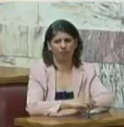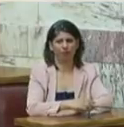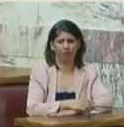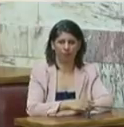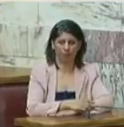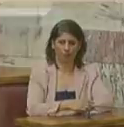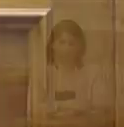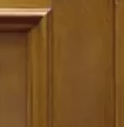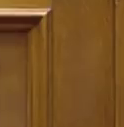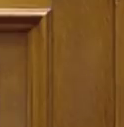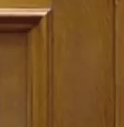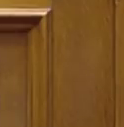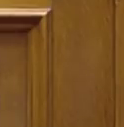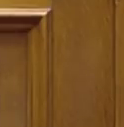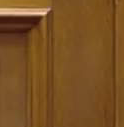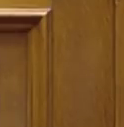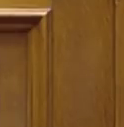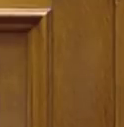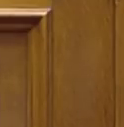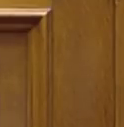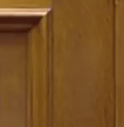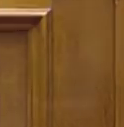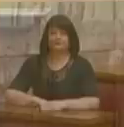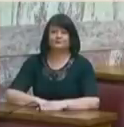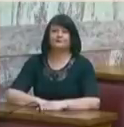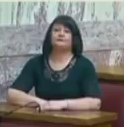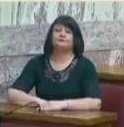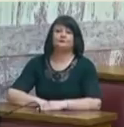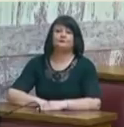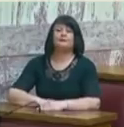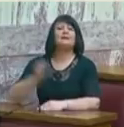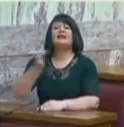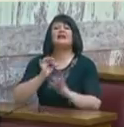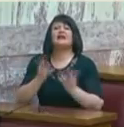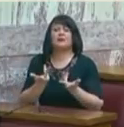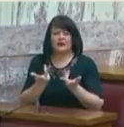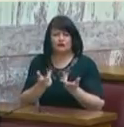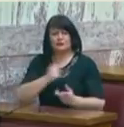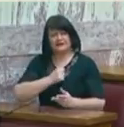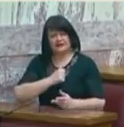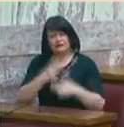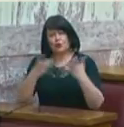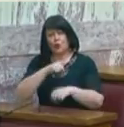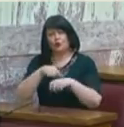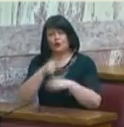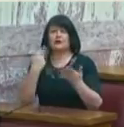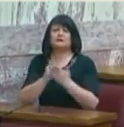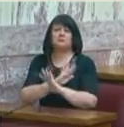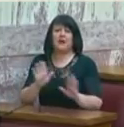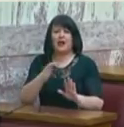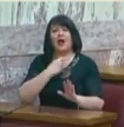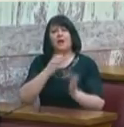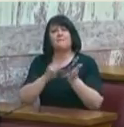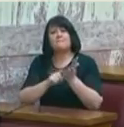έχετε πει ότι θεωρείτε το οκτάωρο ξεπερασμένο. Μιλάτε για την ανάγκη ύπαρξης